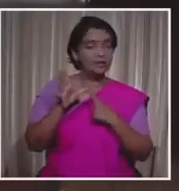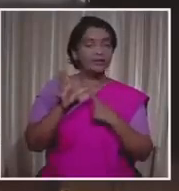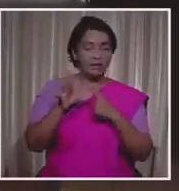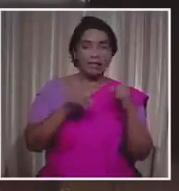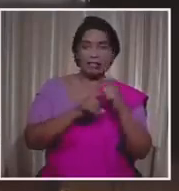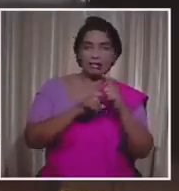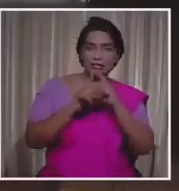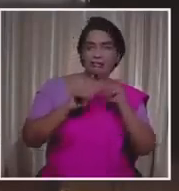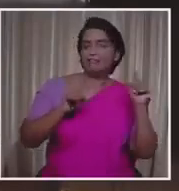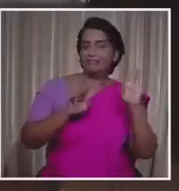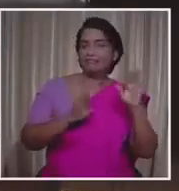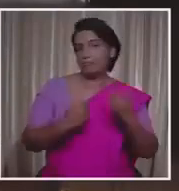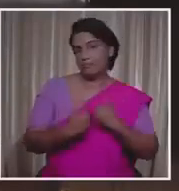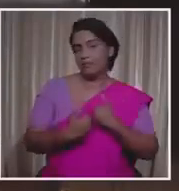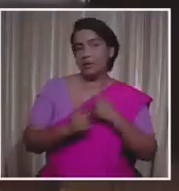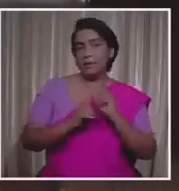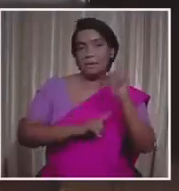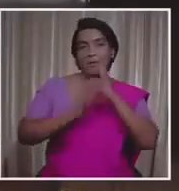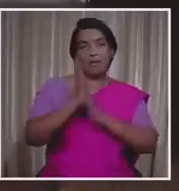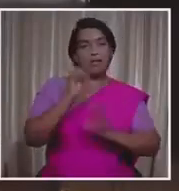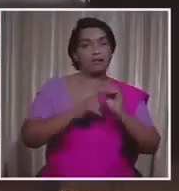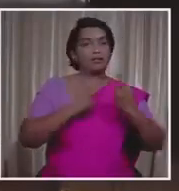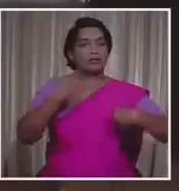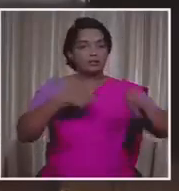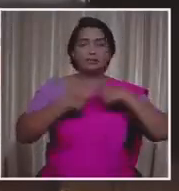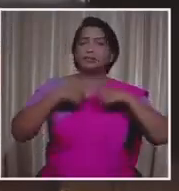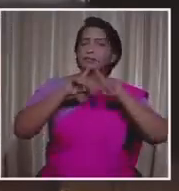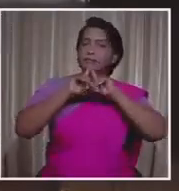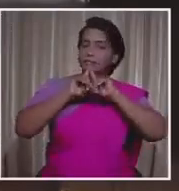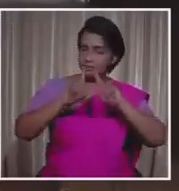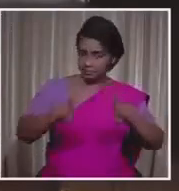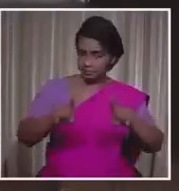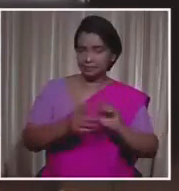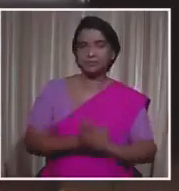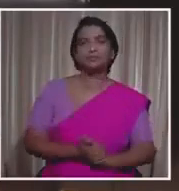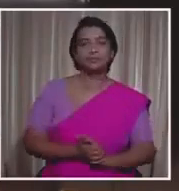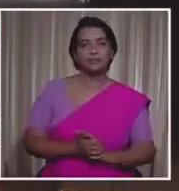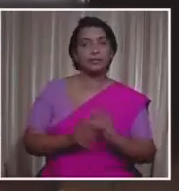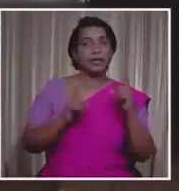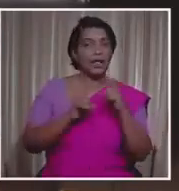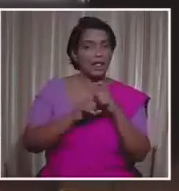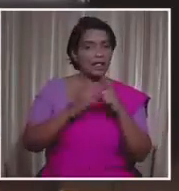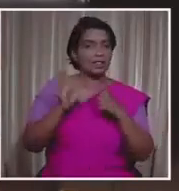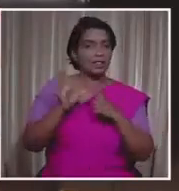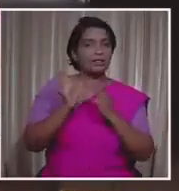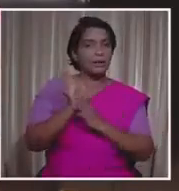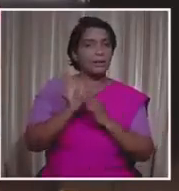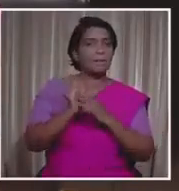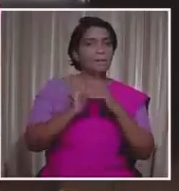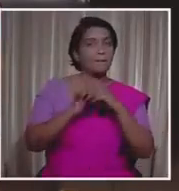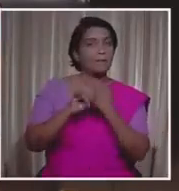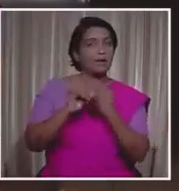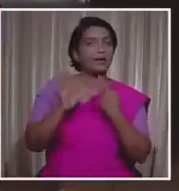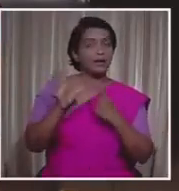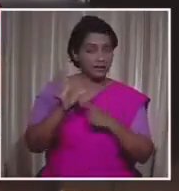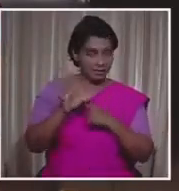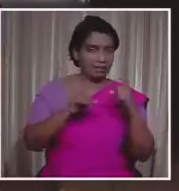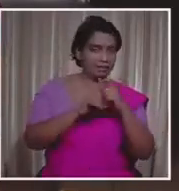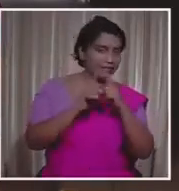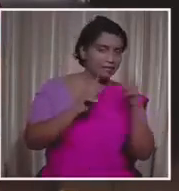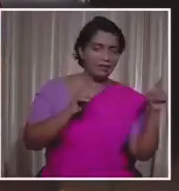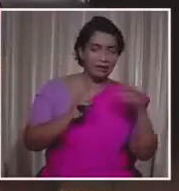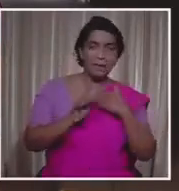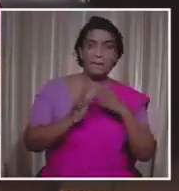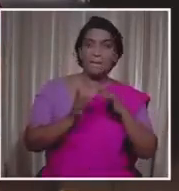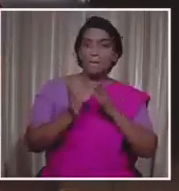පාර්ලිමේන්තු මන්ත්‍රීවරයන් හට දැනුම් දෙන බව මෙයින් නිවේදනය කරමි. ධම්මික දසනායක පාර්ලිමේන්තුවේ මහලේකම්